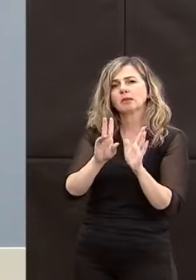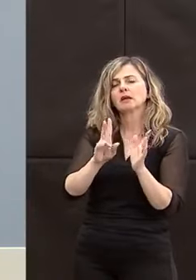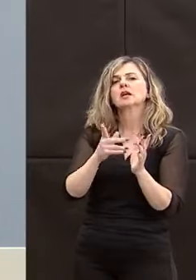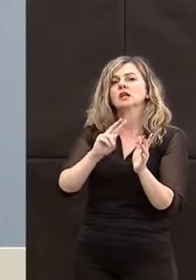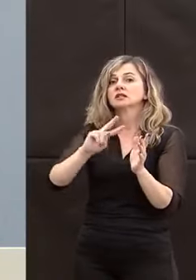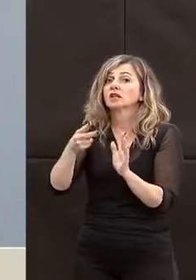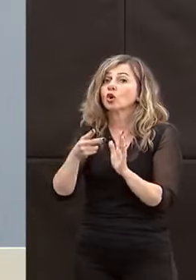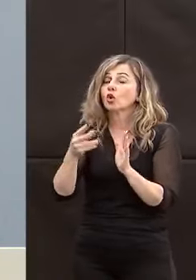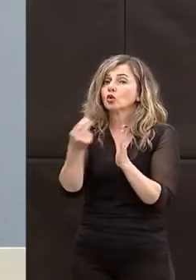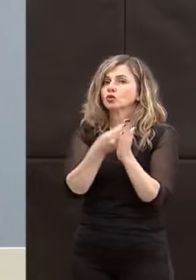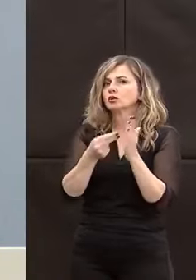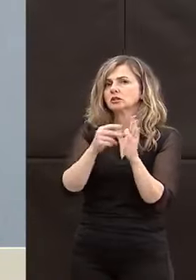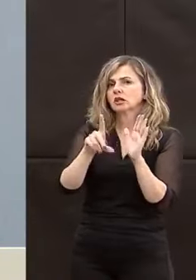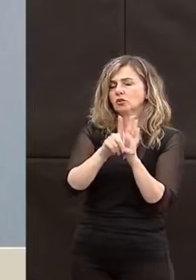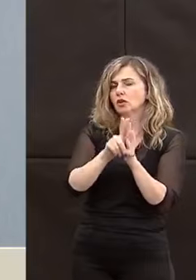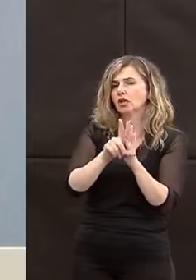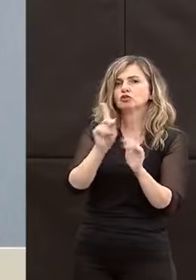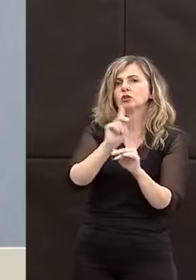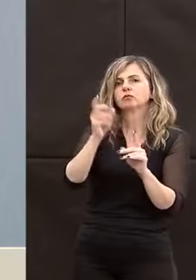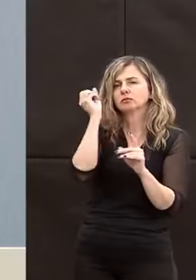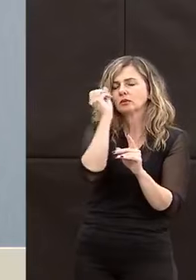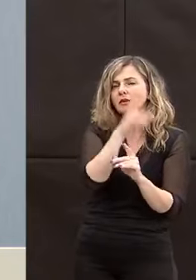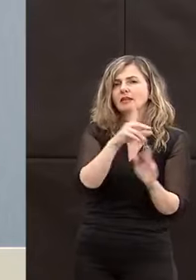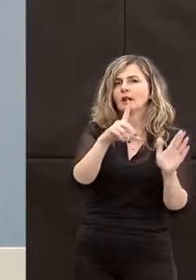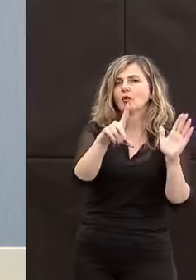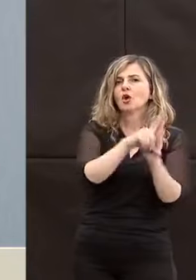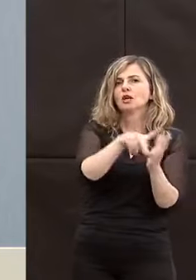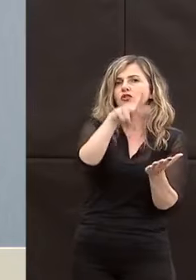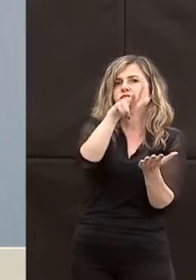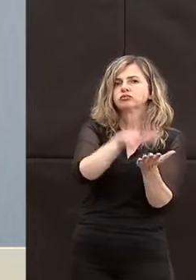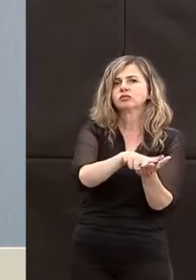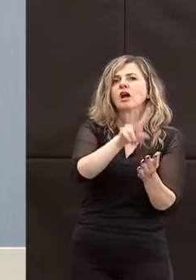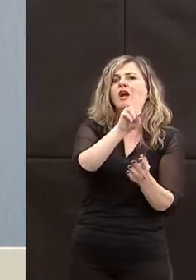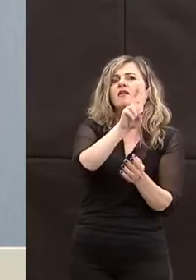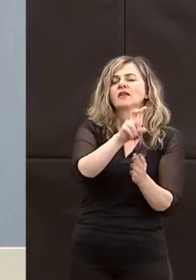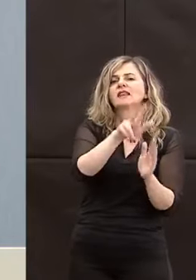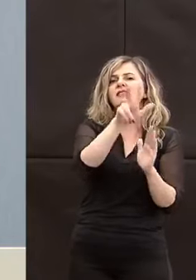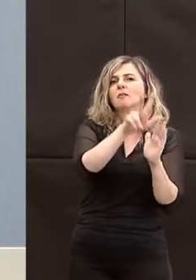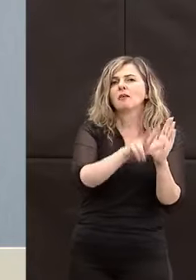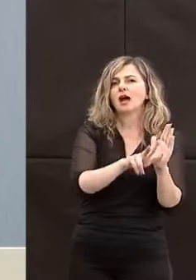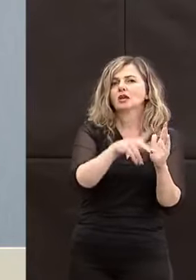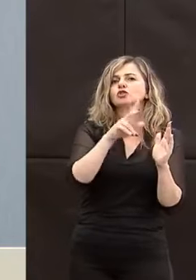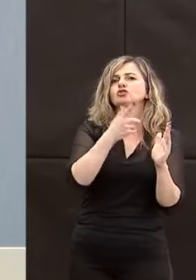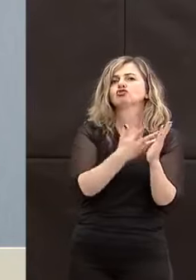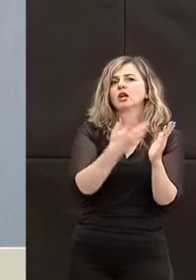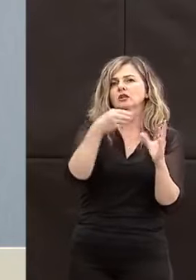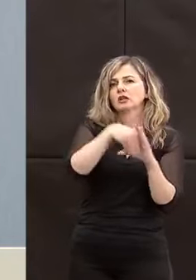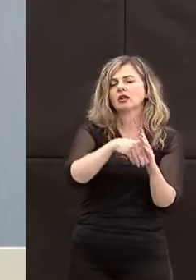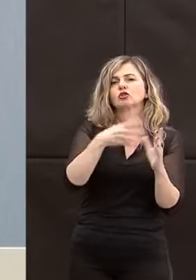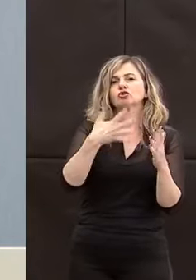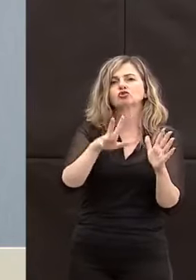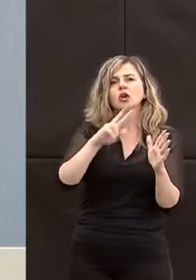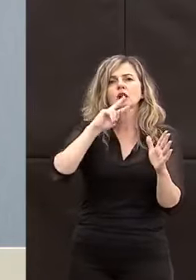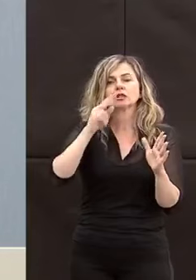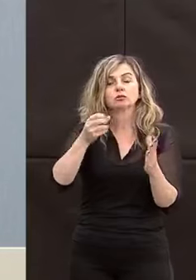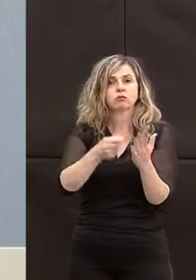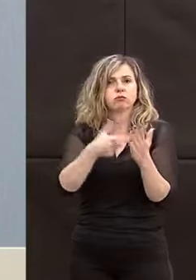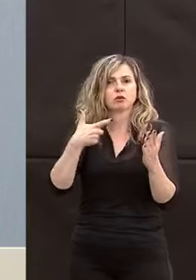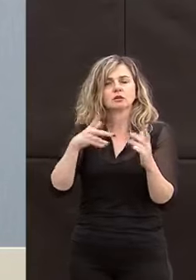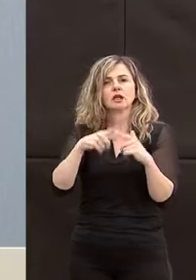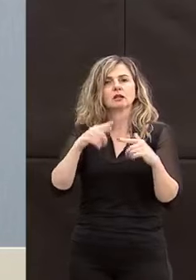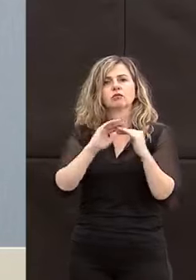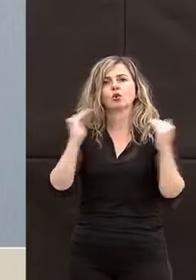non dimentichiamo la legge approvata il 20 marzo che ha dato già delle risposte è molto importante e molto complete